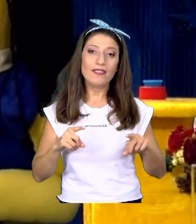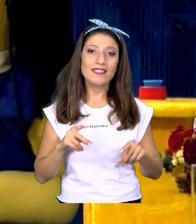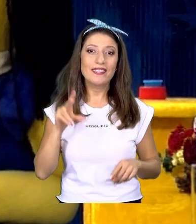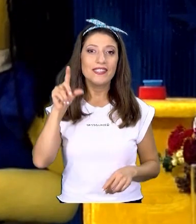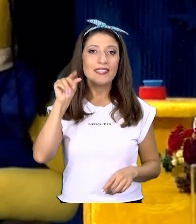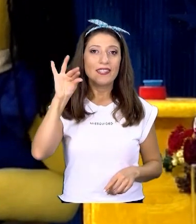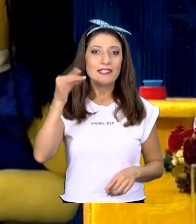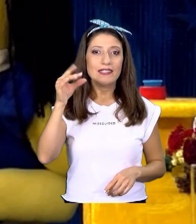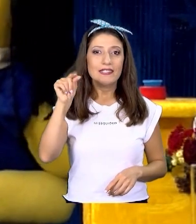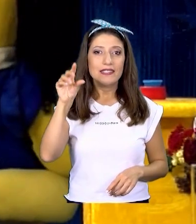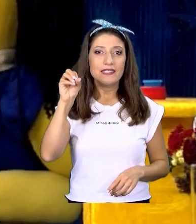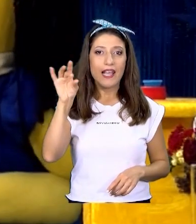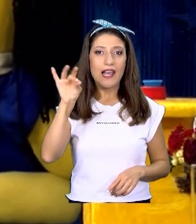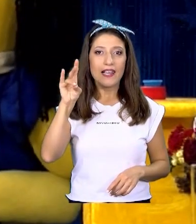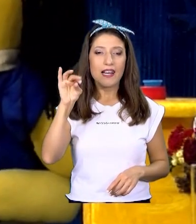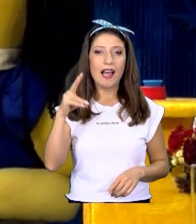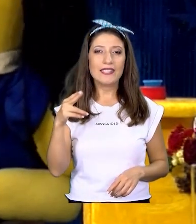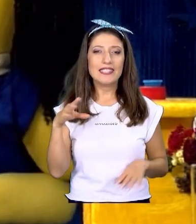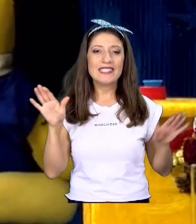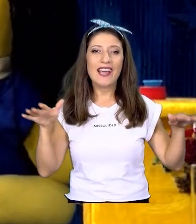ասինք ծիծերնակ,